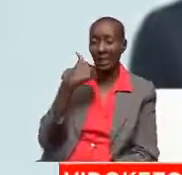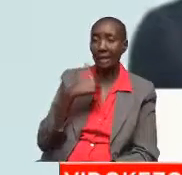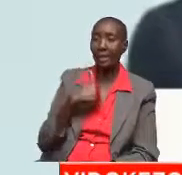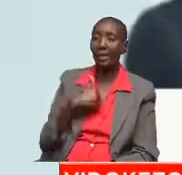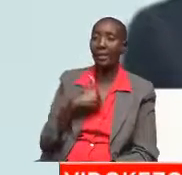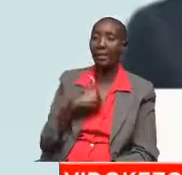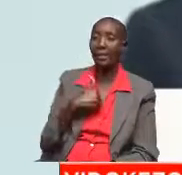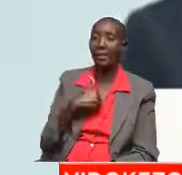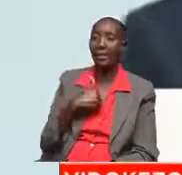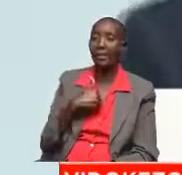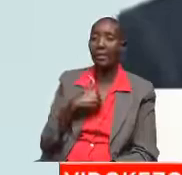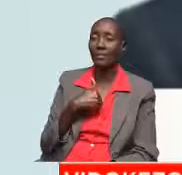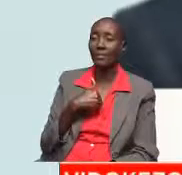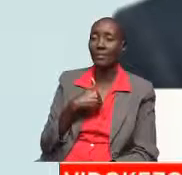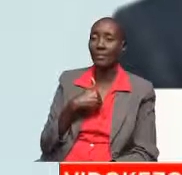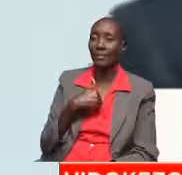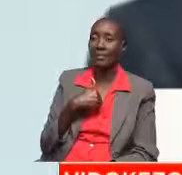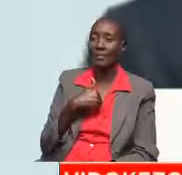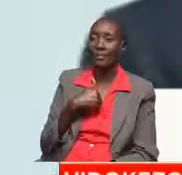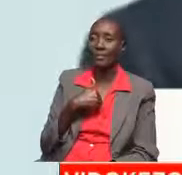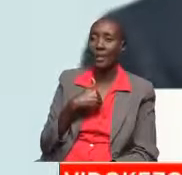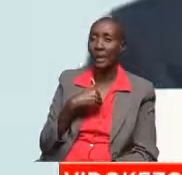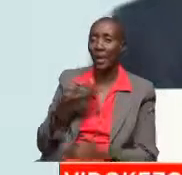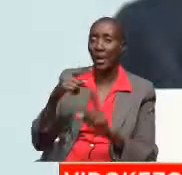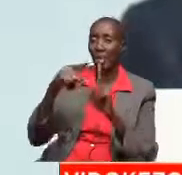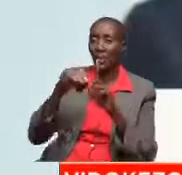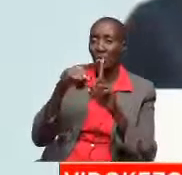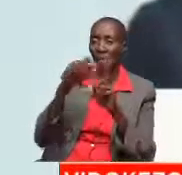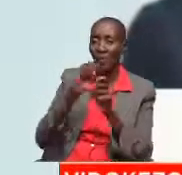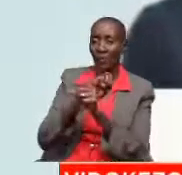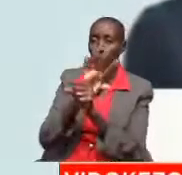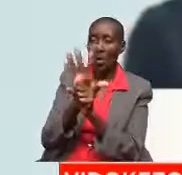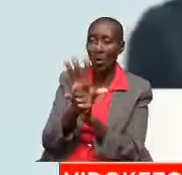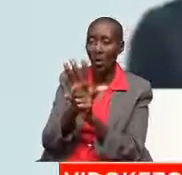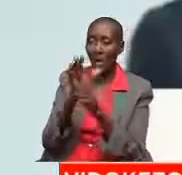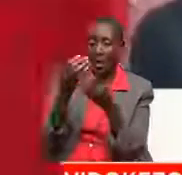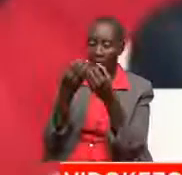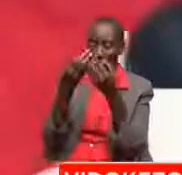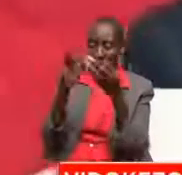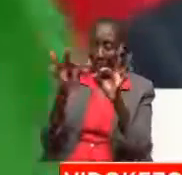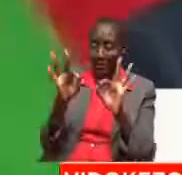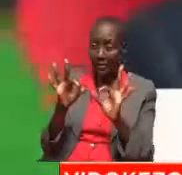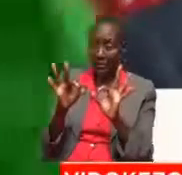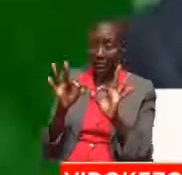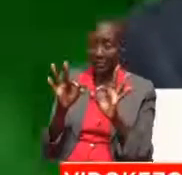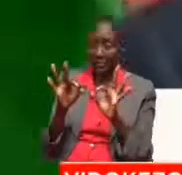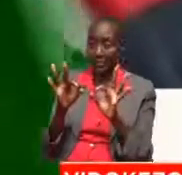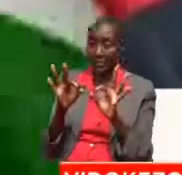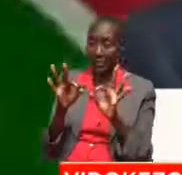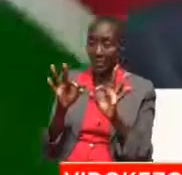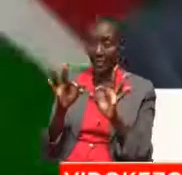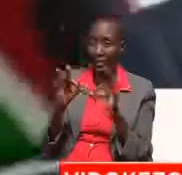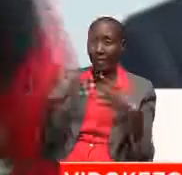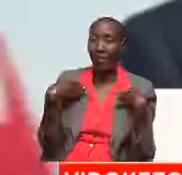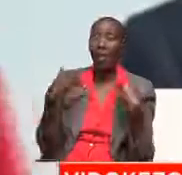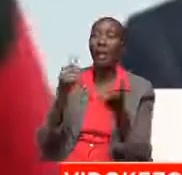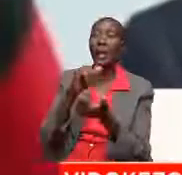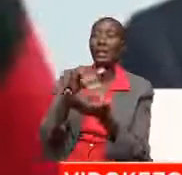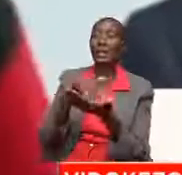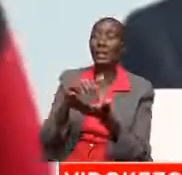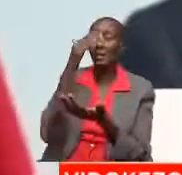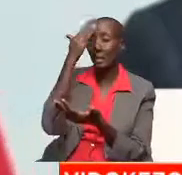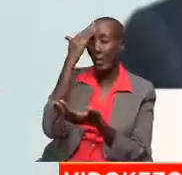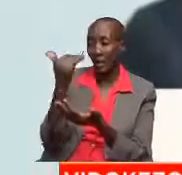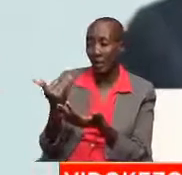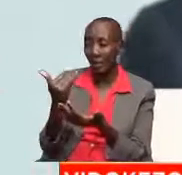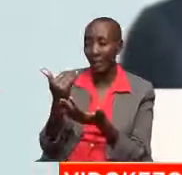three patients who had been diagnosed as positive have been released from our facilities having